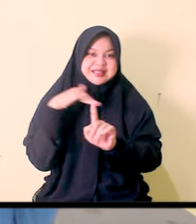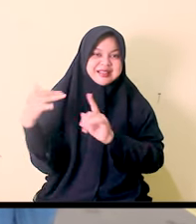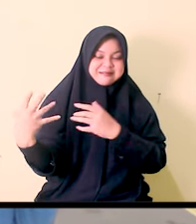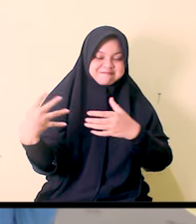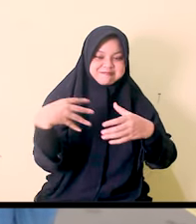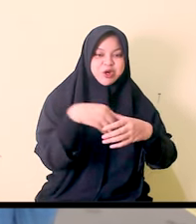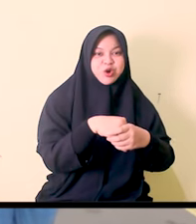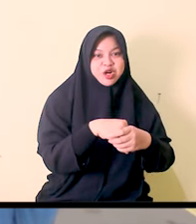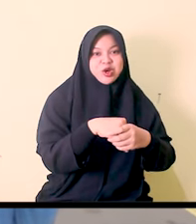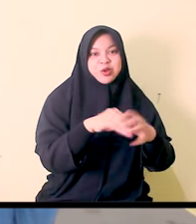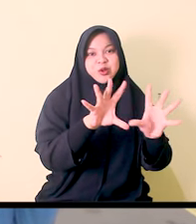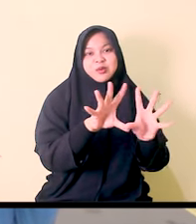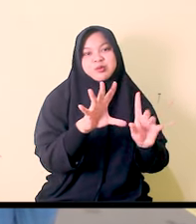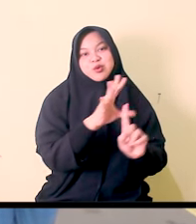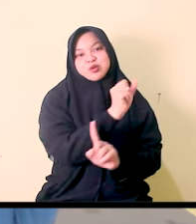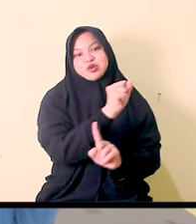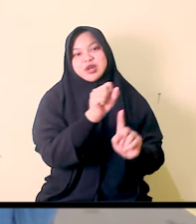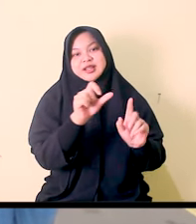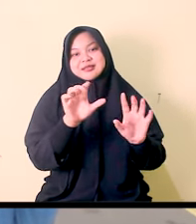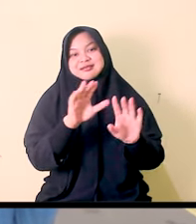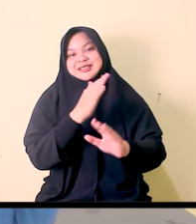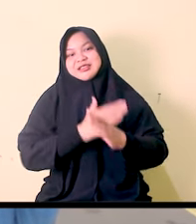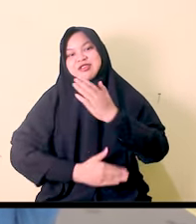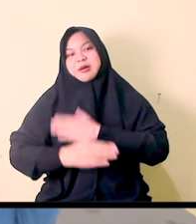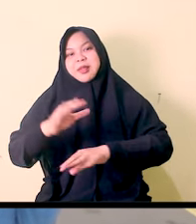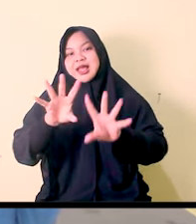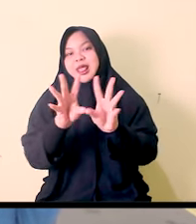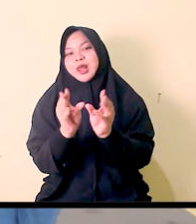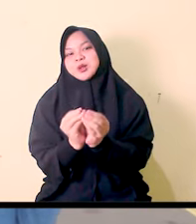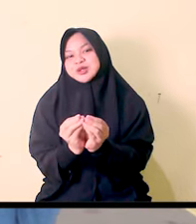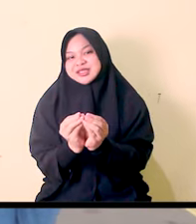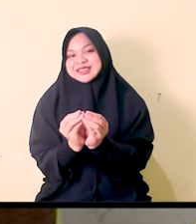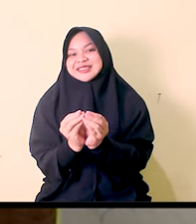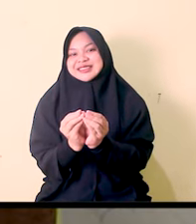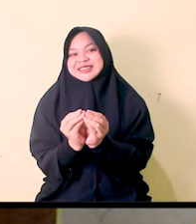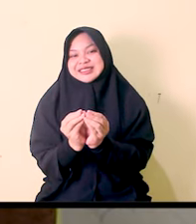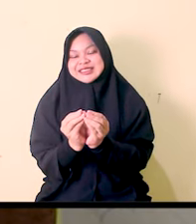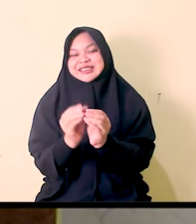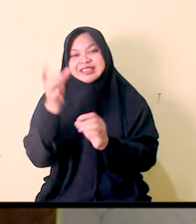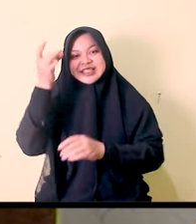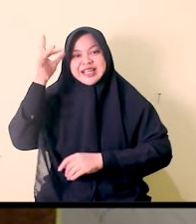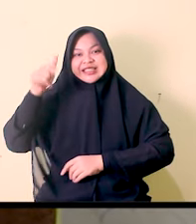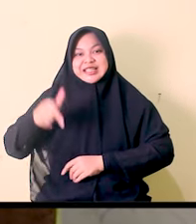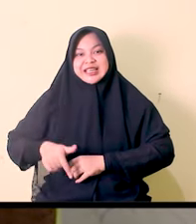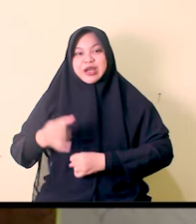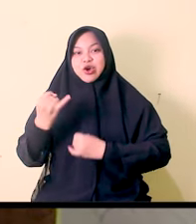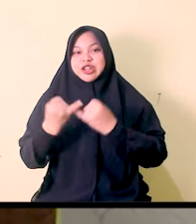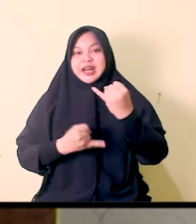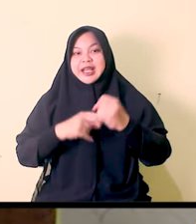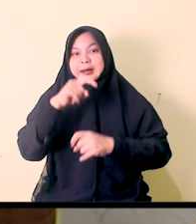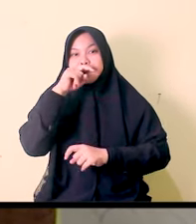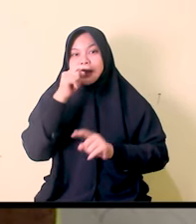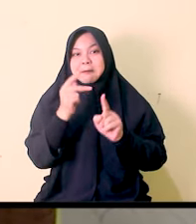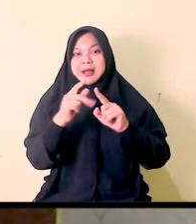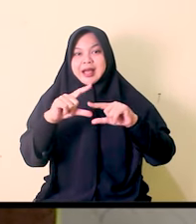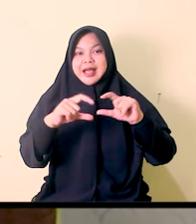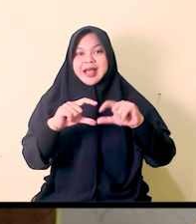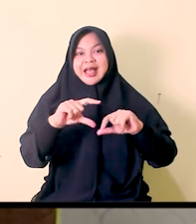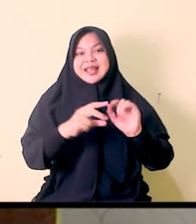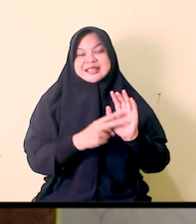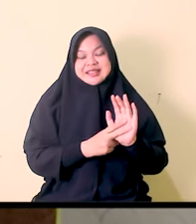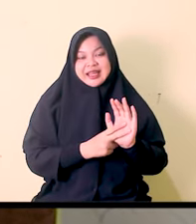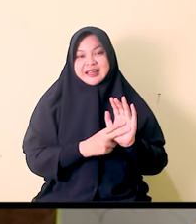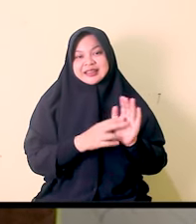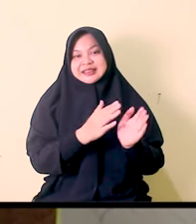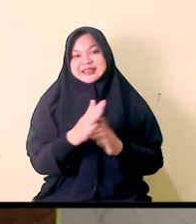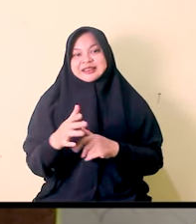mewujudkan diabel inklusi diabel di desa tbenganul kemudian ee terakhir nih Bapak Hasan dan juga